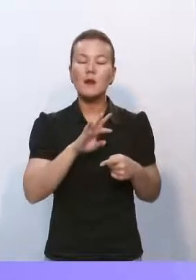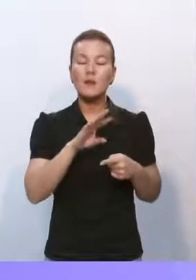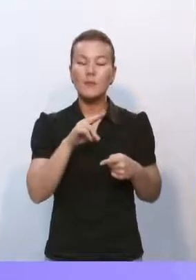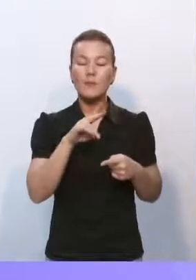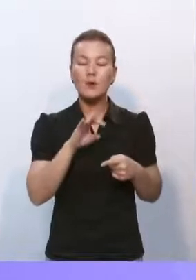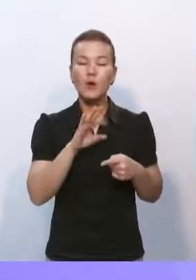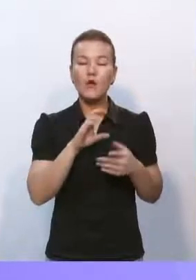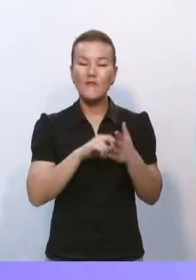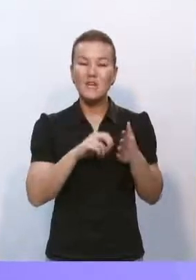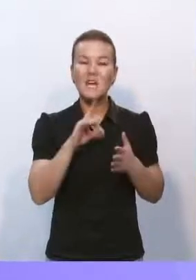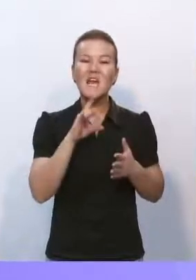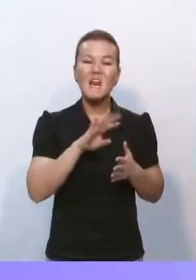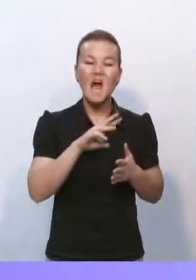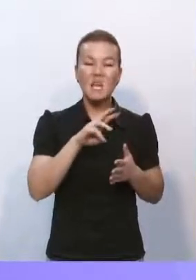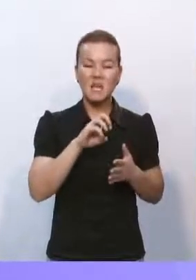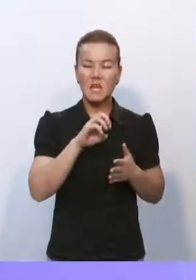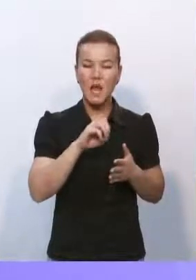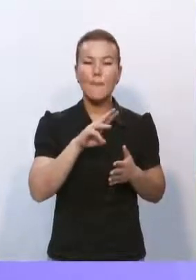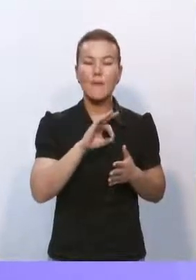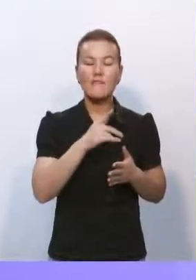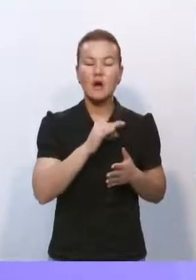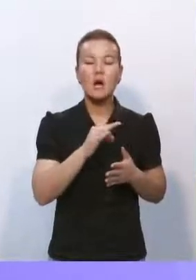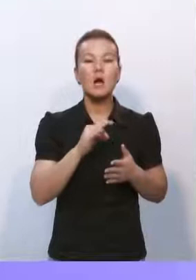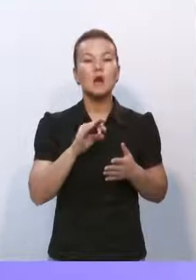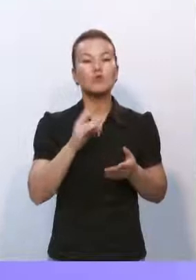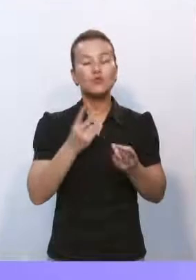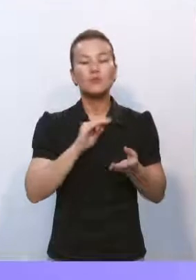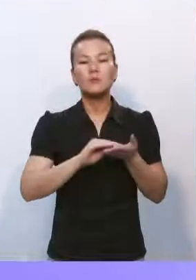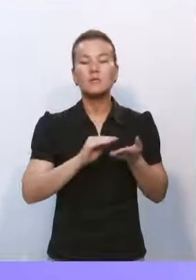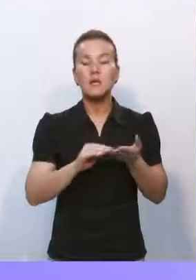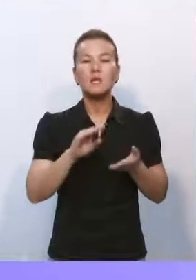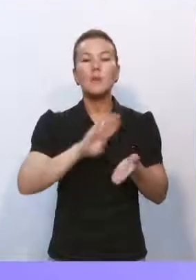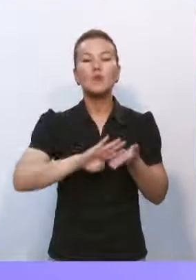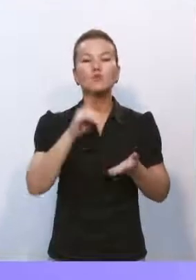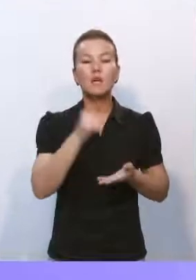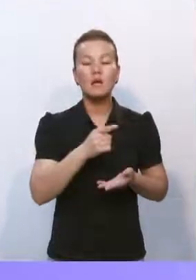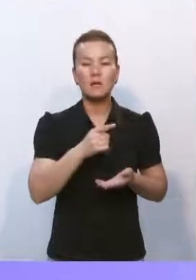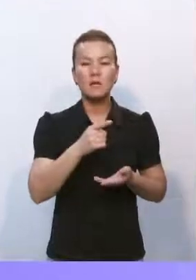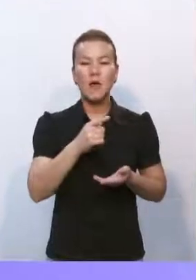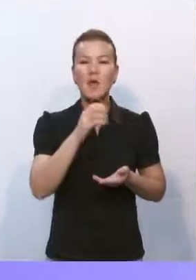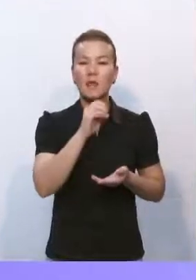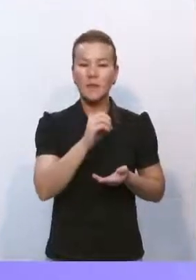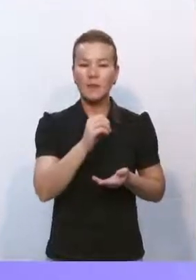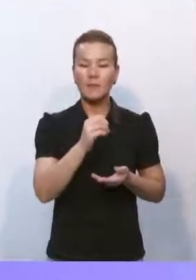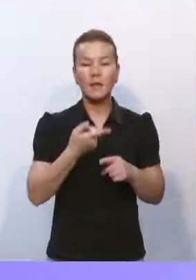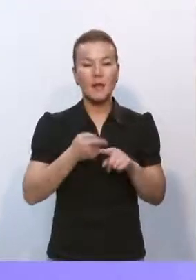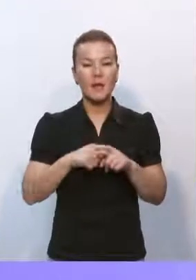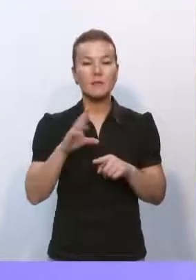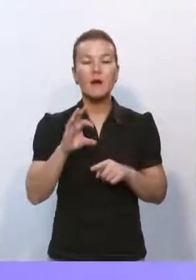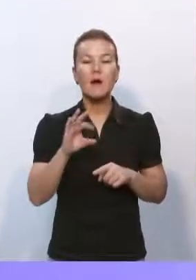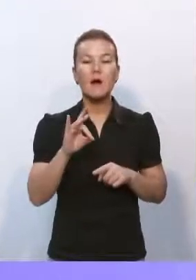слова нужно писать безударную гласную «е». Это орфограмма.